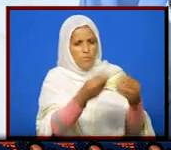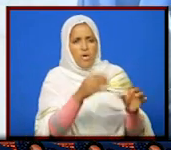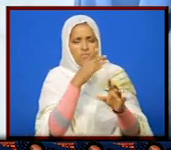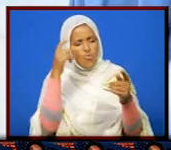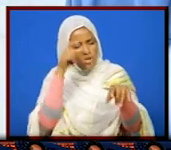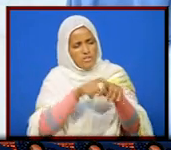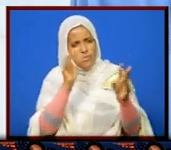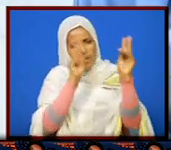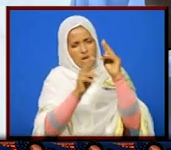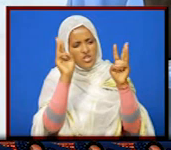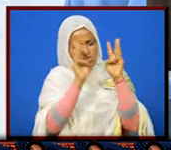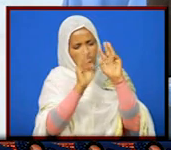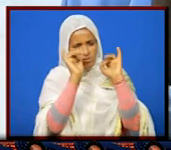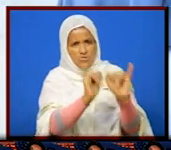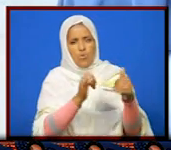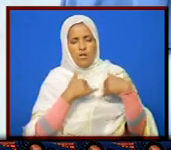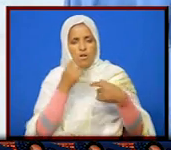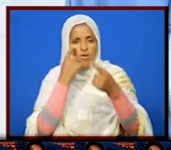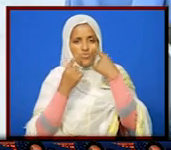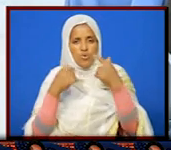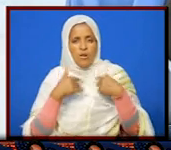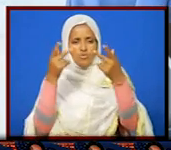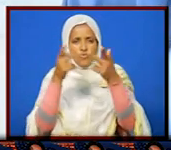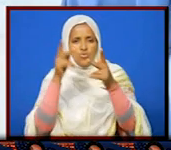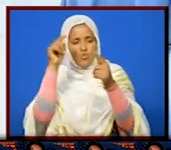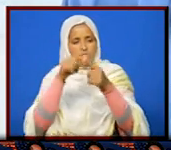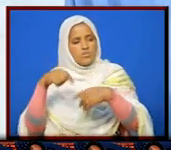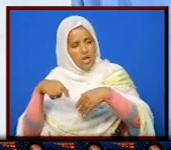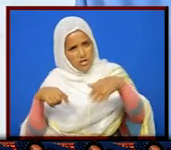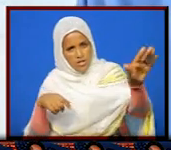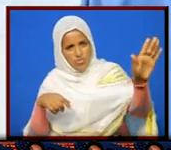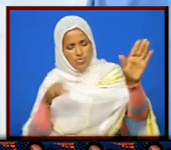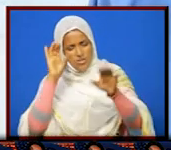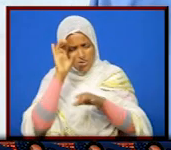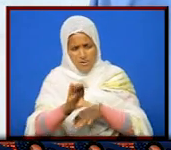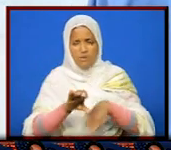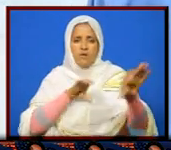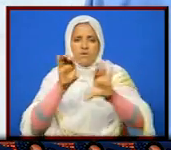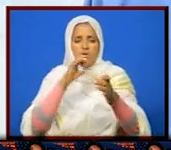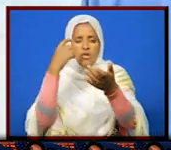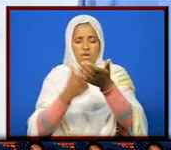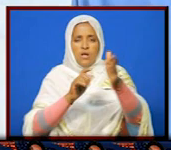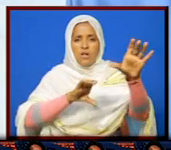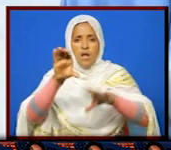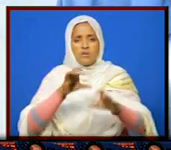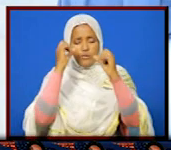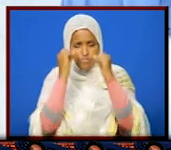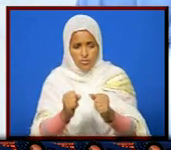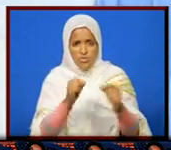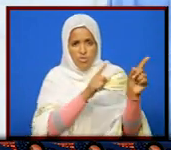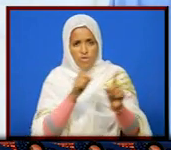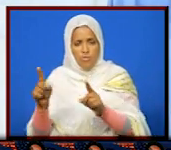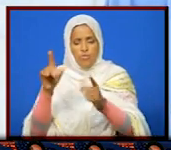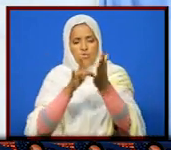እሳቱ ወደማይጠፋው ሁልጊዜ መከራ ወዳለበት ሁልጊዜ ለቅሶ ወዳለበት ወደዚያ እንዲሄዱ የግድ ያደርጋቸዋል። ይህንን